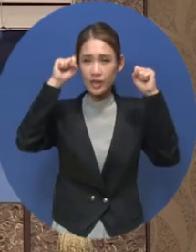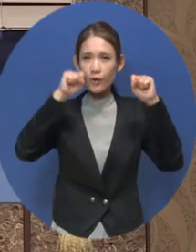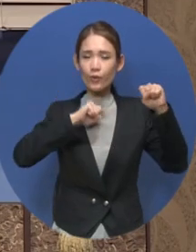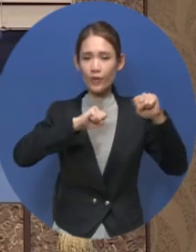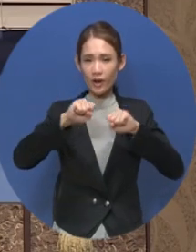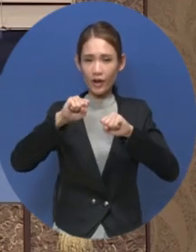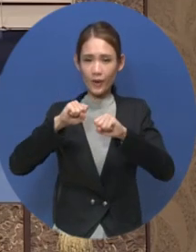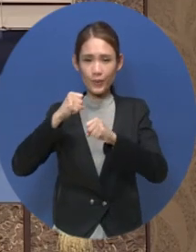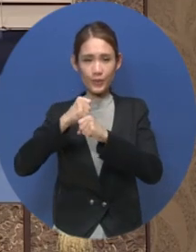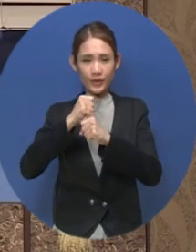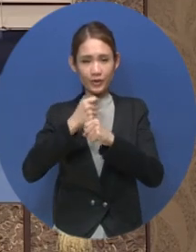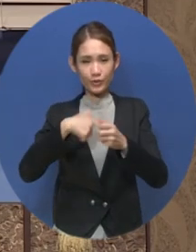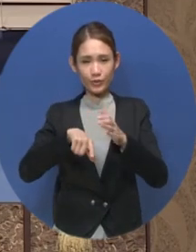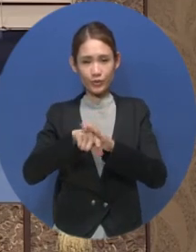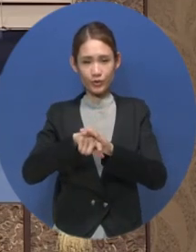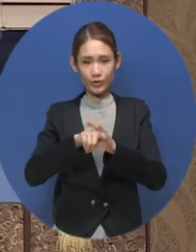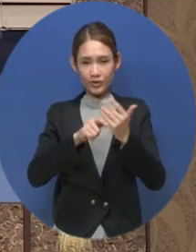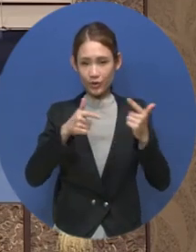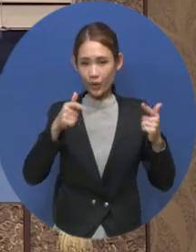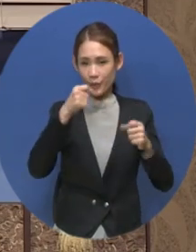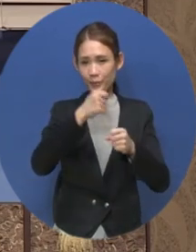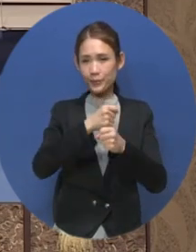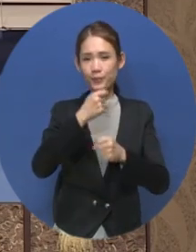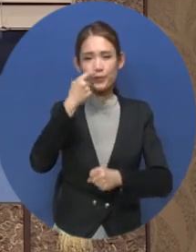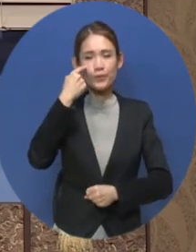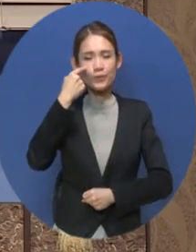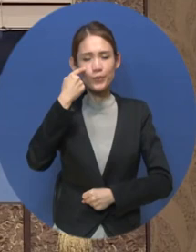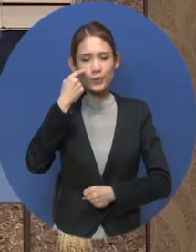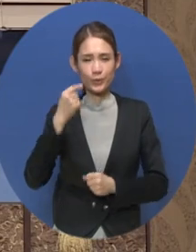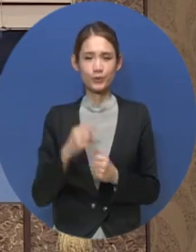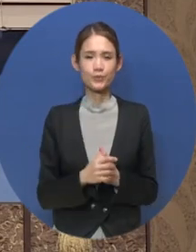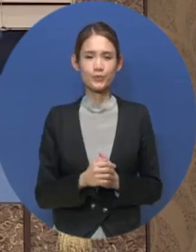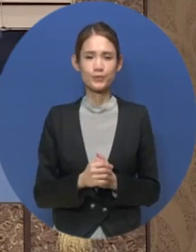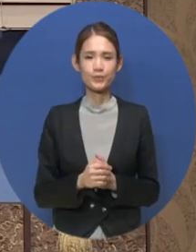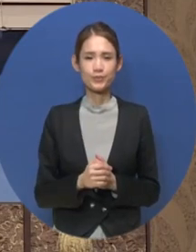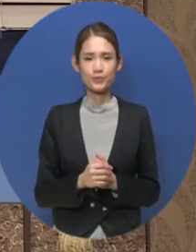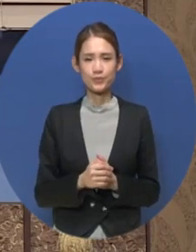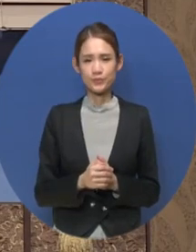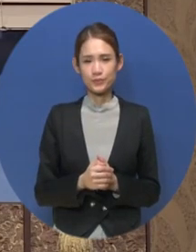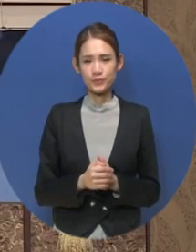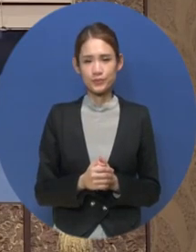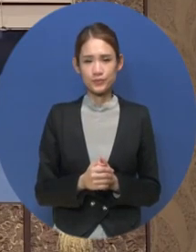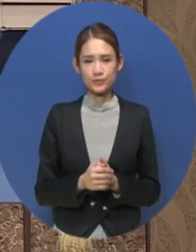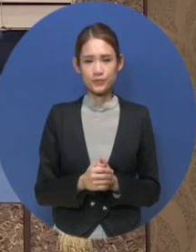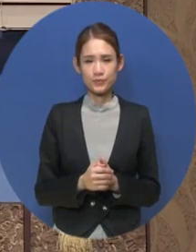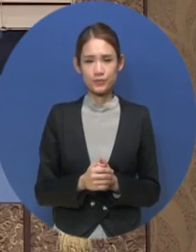좀 할 수 있게 저희가 그런 것들을 좀 만들려고 하고 있고요. 그다음에 지금 저희가